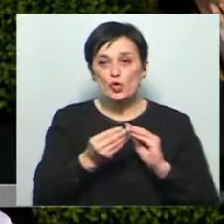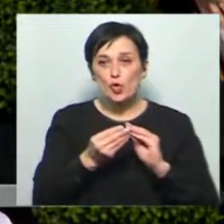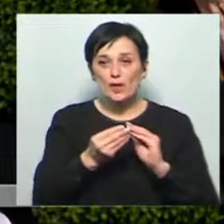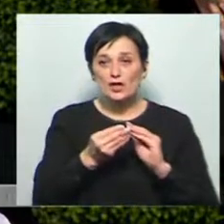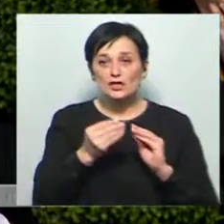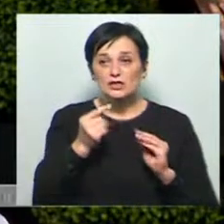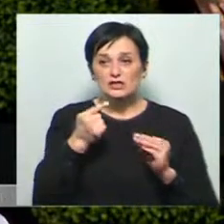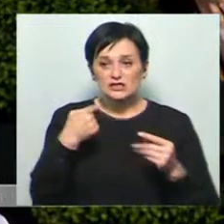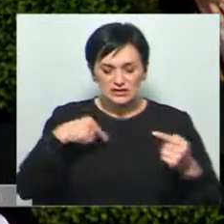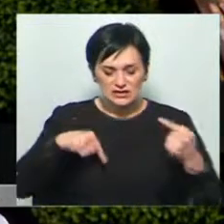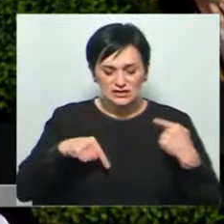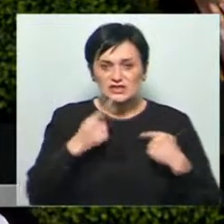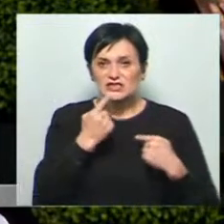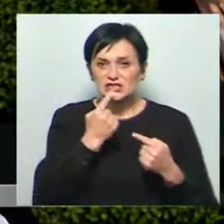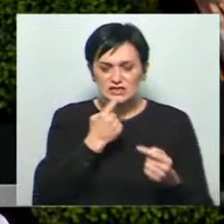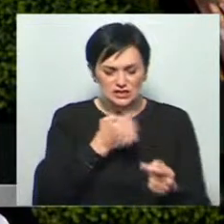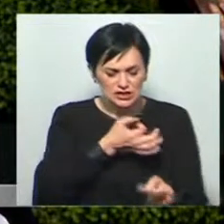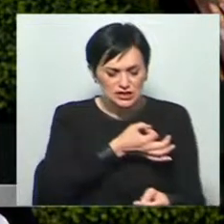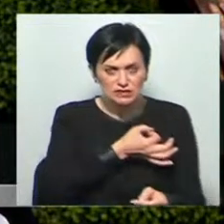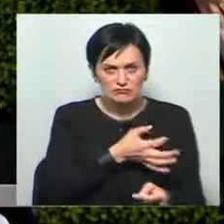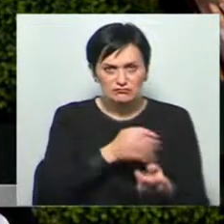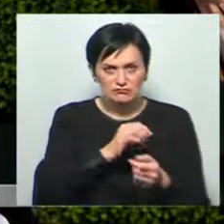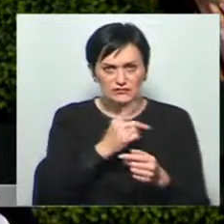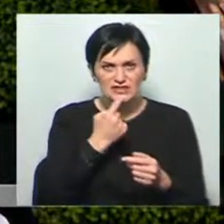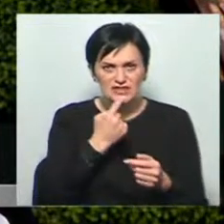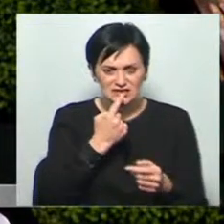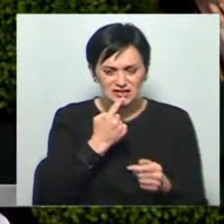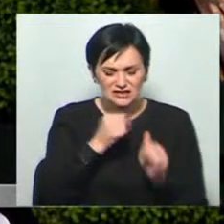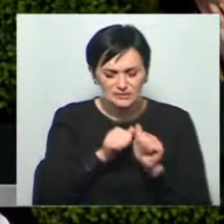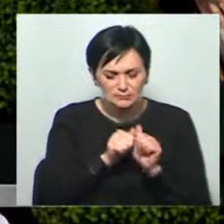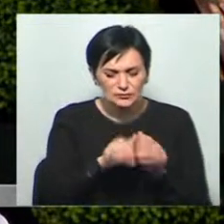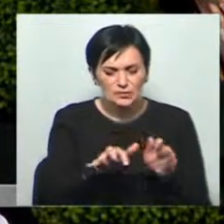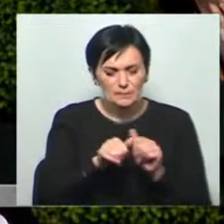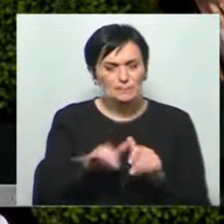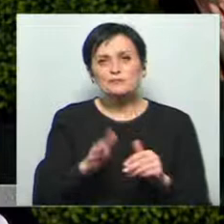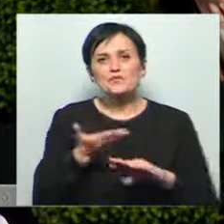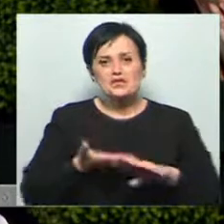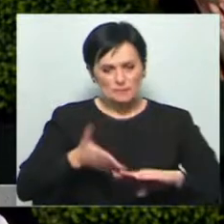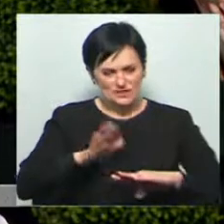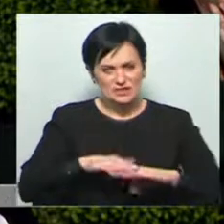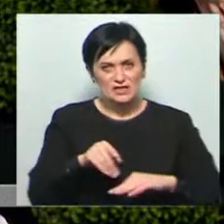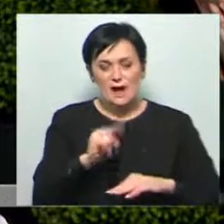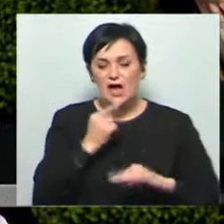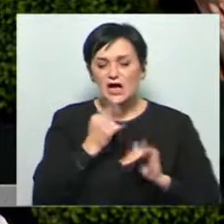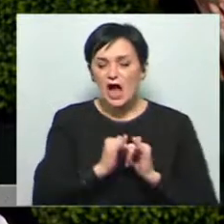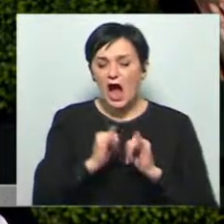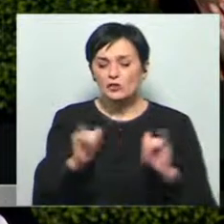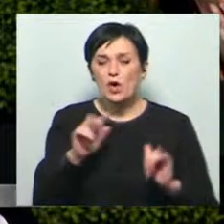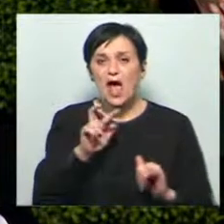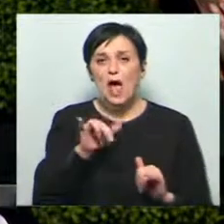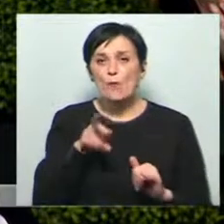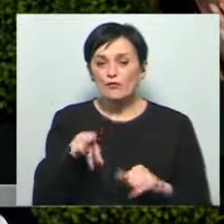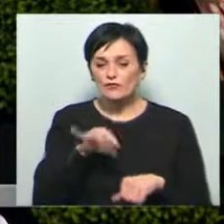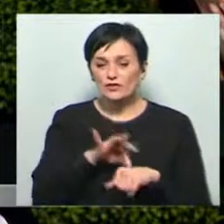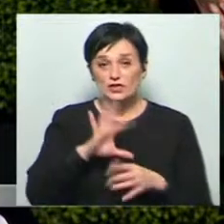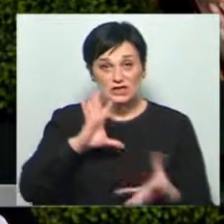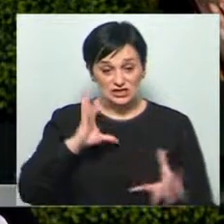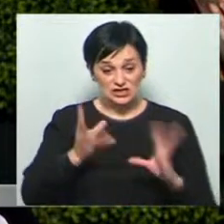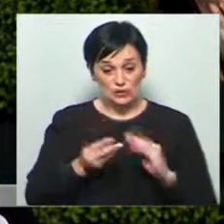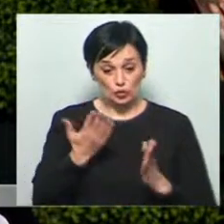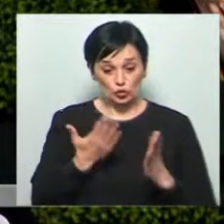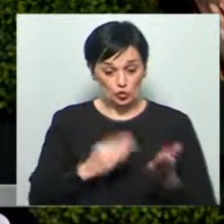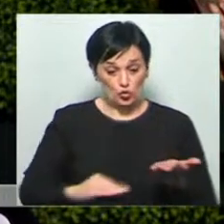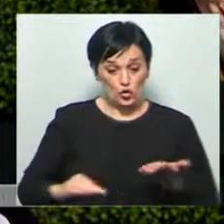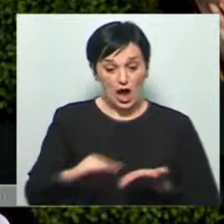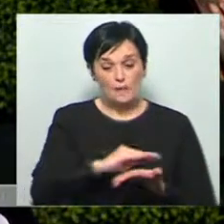და სისხლჩაქცევა. ანუ ეს არის ძალიან რთული, ერთ-ერთი მძიმე გართულება ჰემოფილიის შემთხვევაში, რაც საბოლოო ჯამში თუ ამას